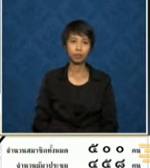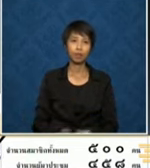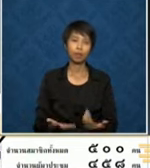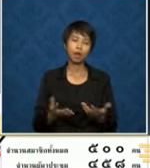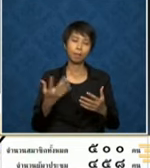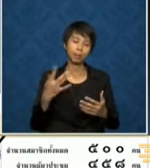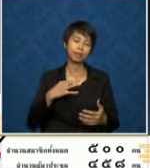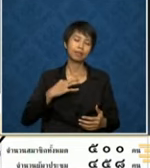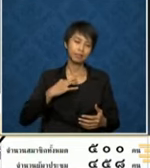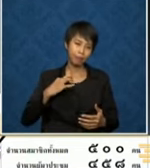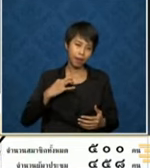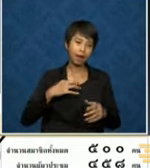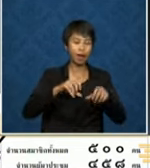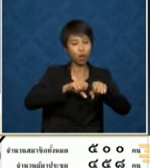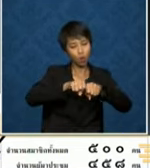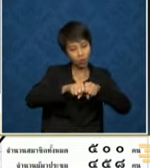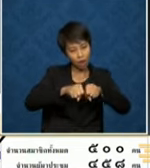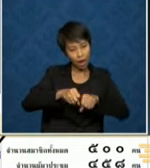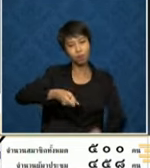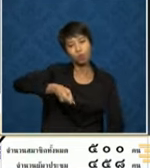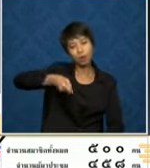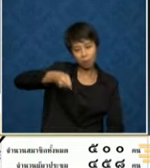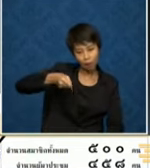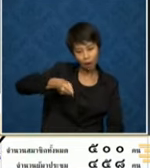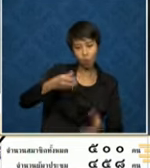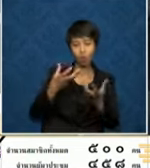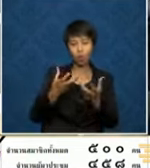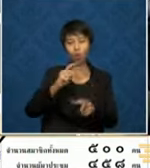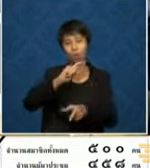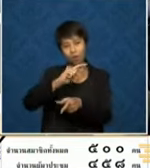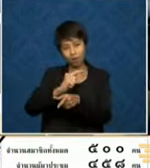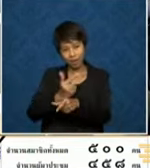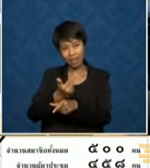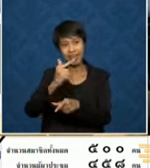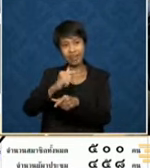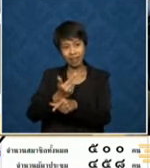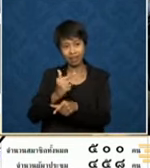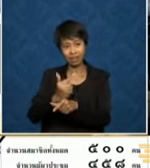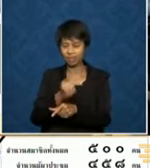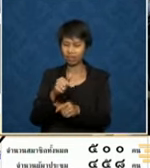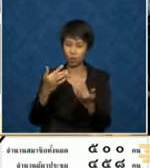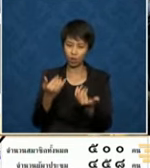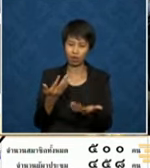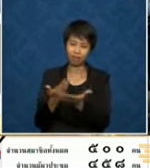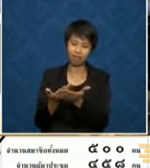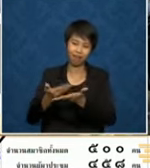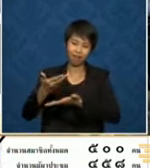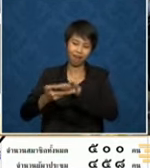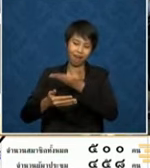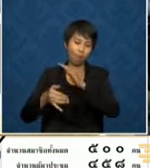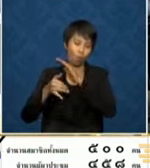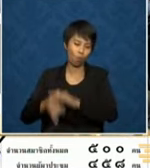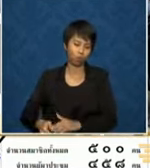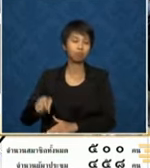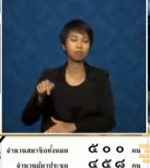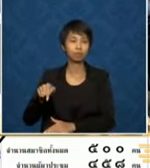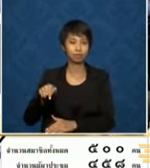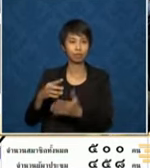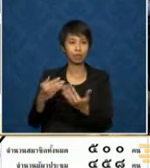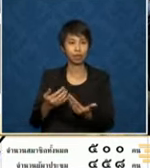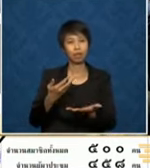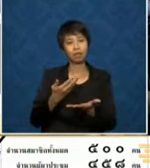ารองเท้ากระเป๋าต่างๆไปจนถึงสินค้าอุตสาหกรรมค่ะอย่างเหล็กที่ถูกดั้มราคาอย่างหนักนะคะแล้วสุดท้ายนะคะไม่ใช่แค่ดั้มราคาแล้วส่งเ